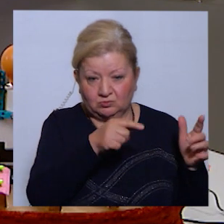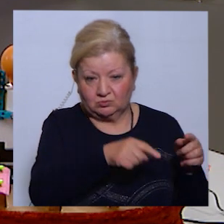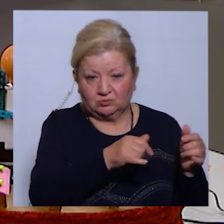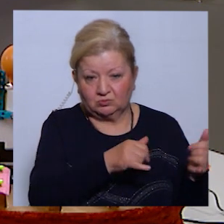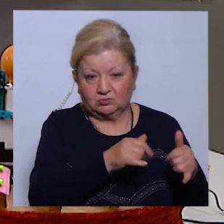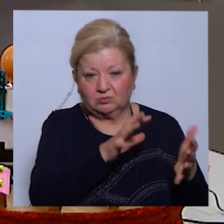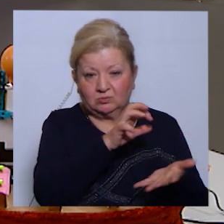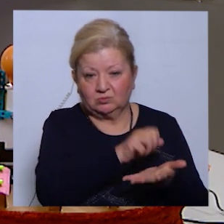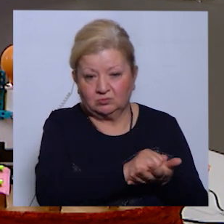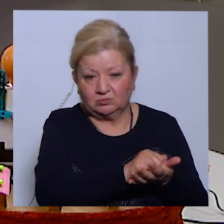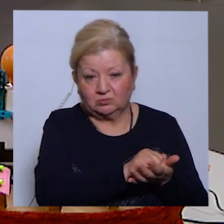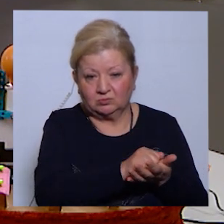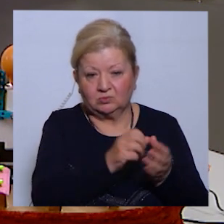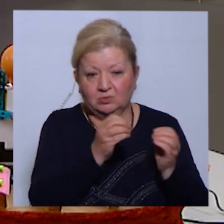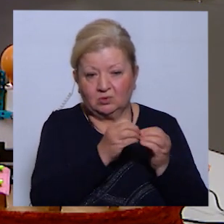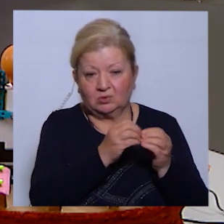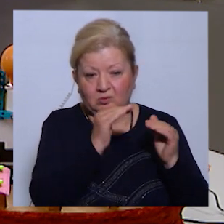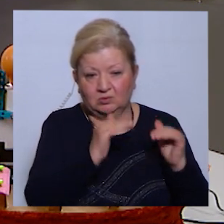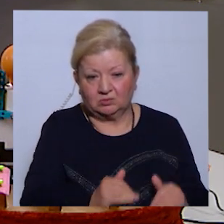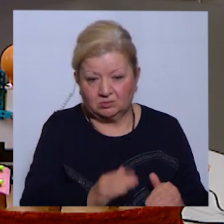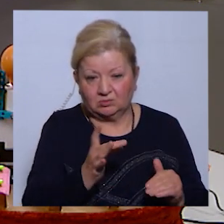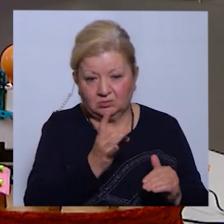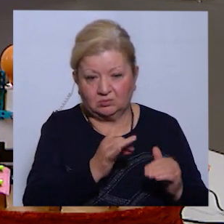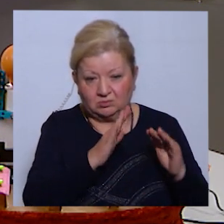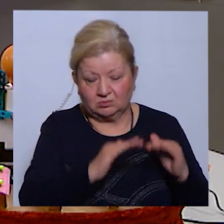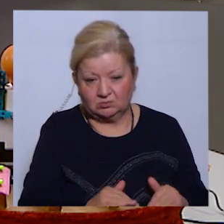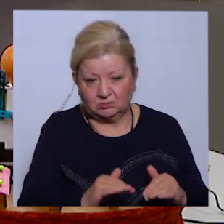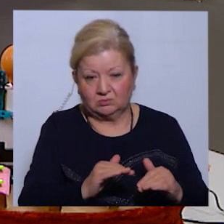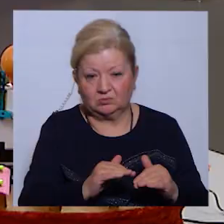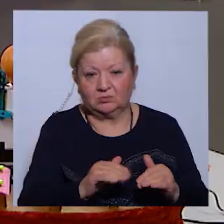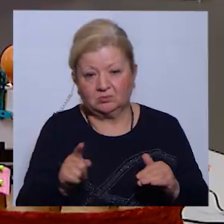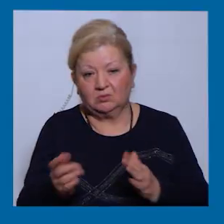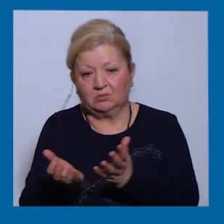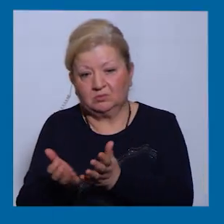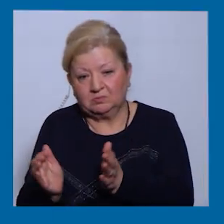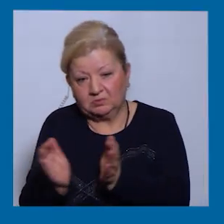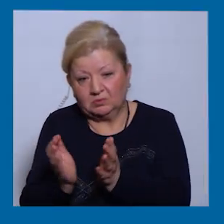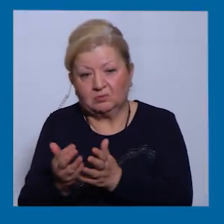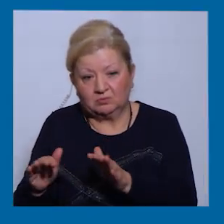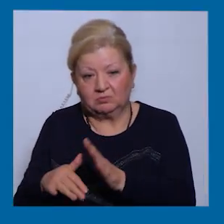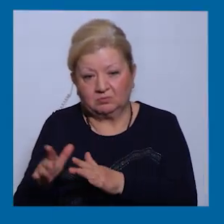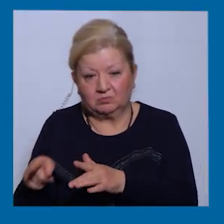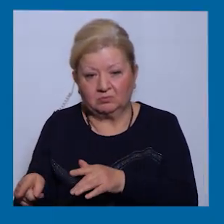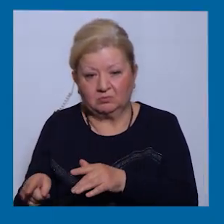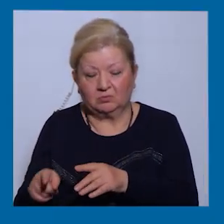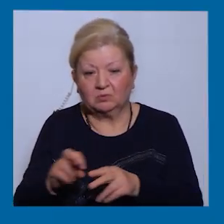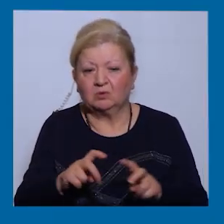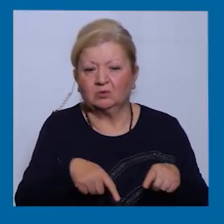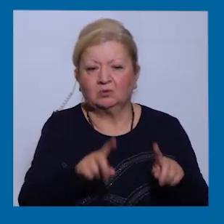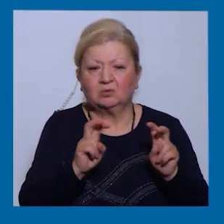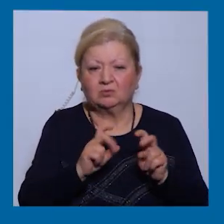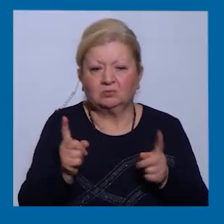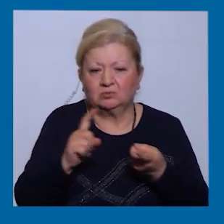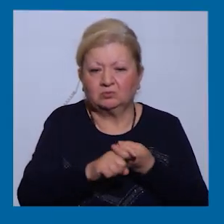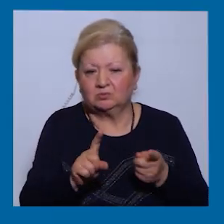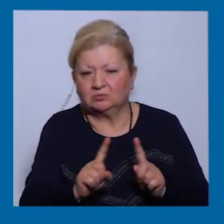ამ სითხემ დაიკავა 10-ჯერ ნაკლები დონე ვიდრე მცირე ჭურჭელში. ეს ხო არნიშნავს რაღაცა